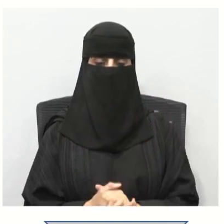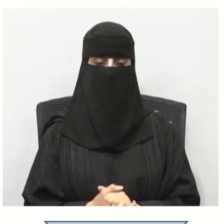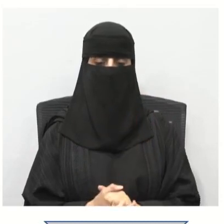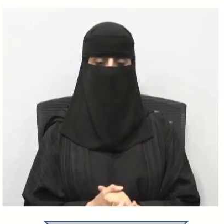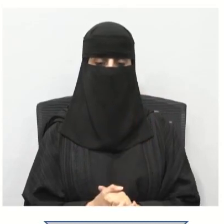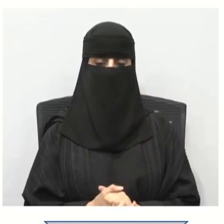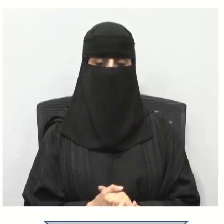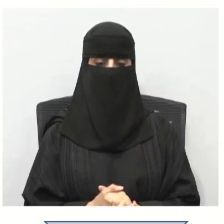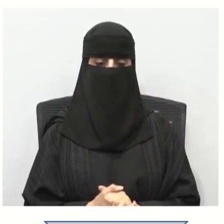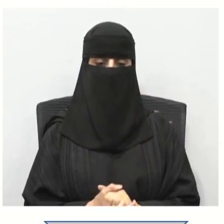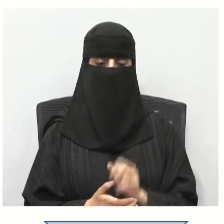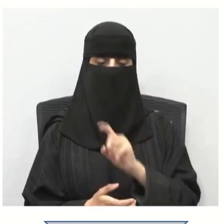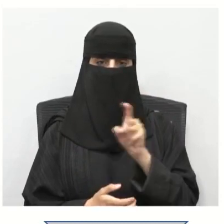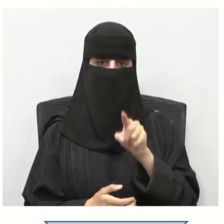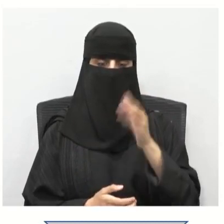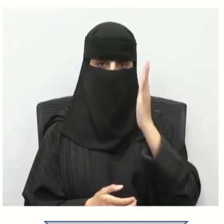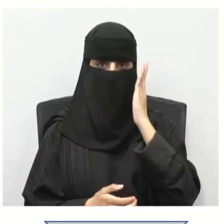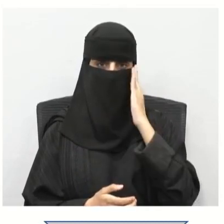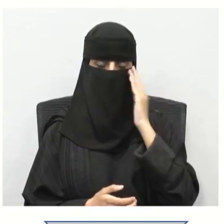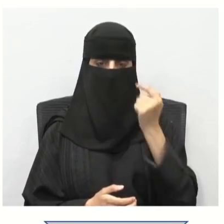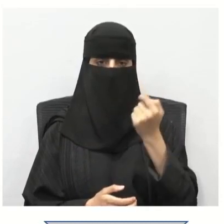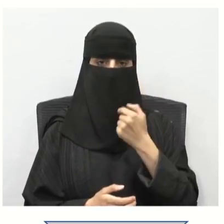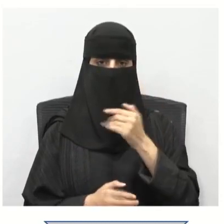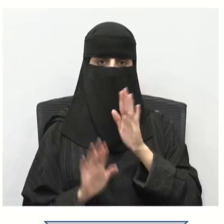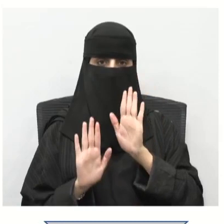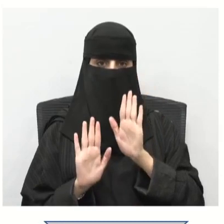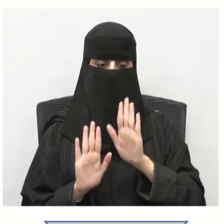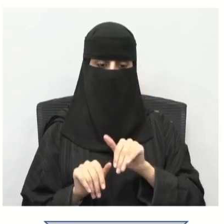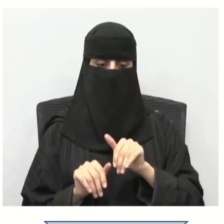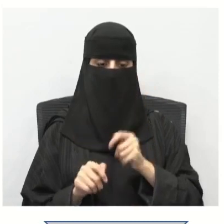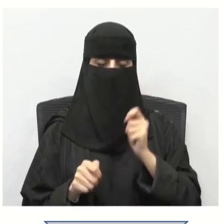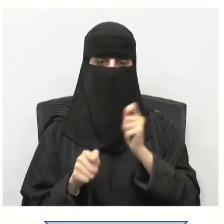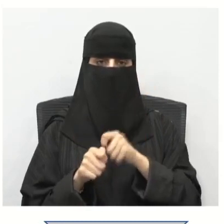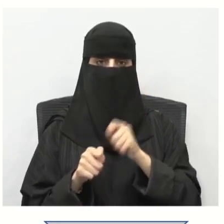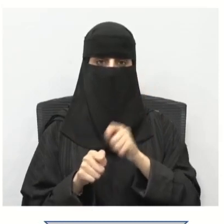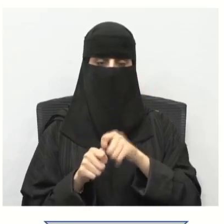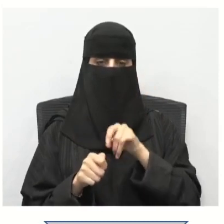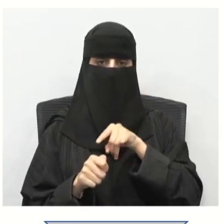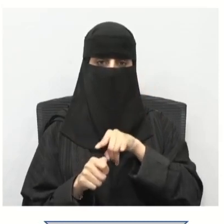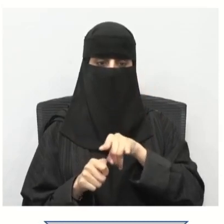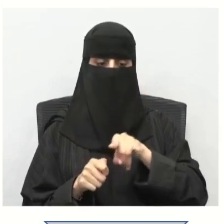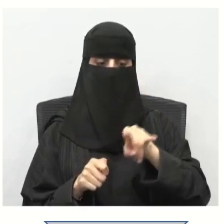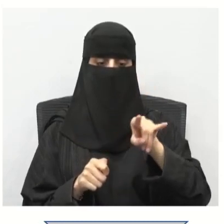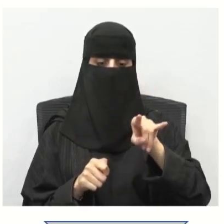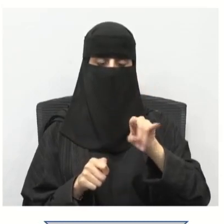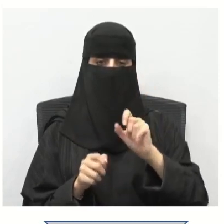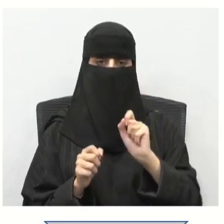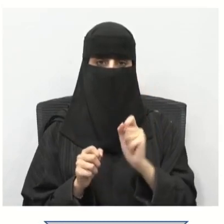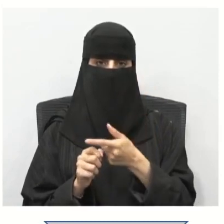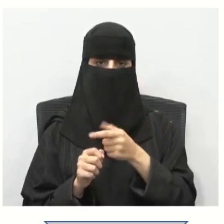لحازم هل تعرف انني قادر على صناعه طائره